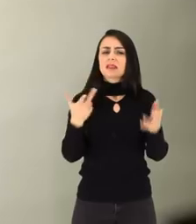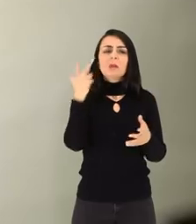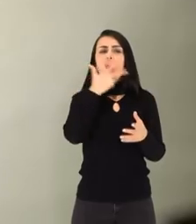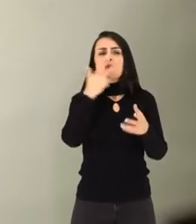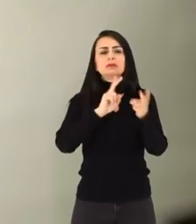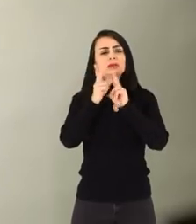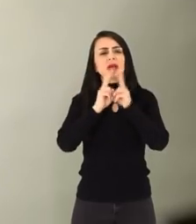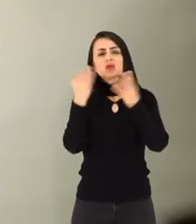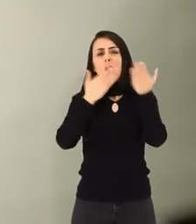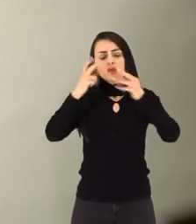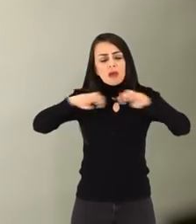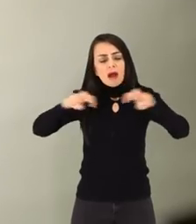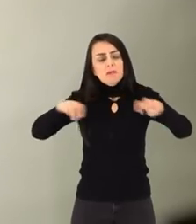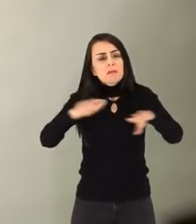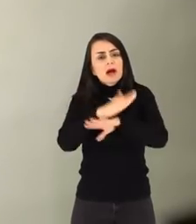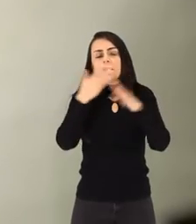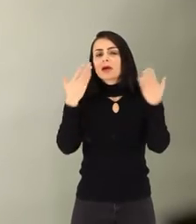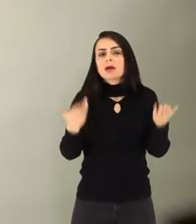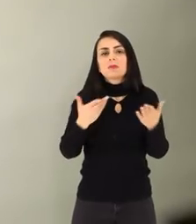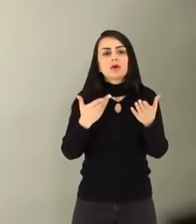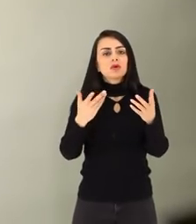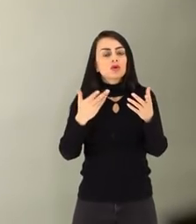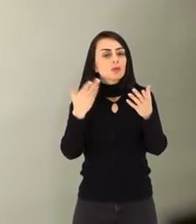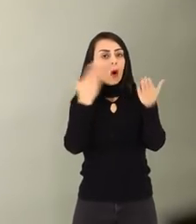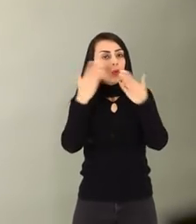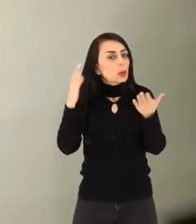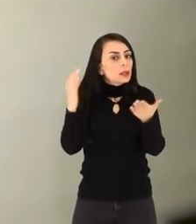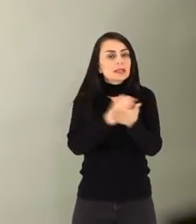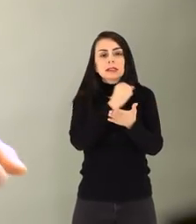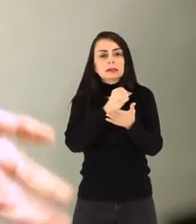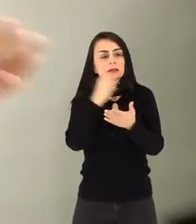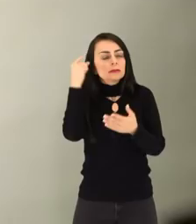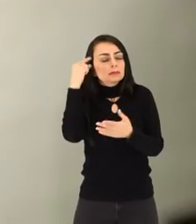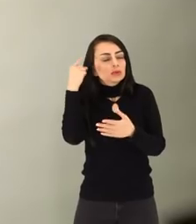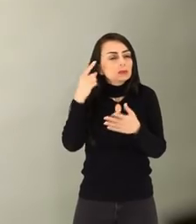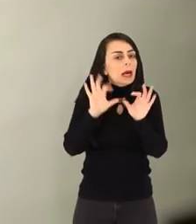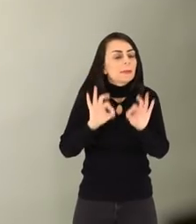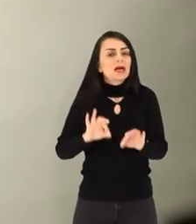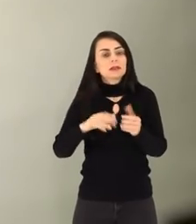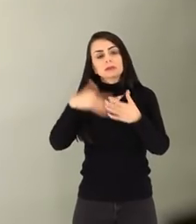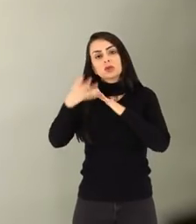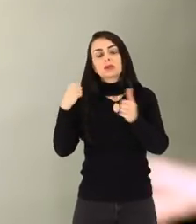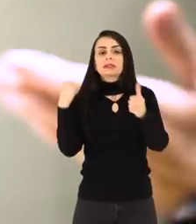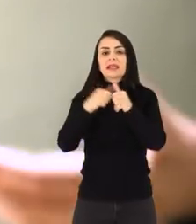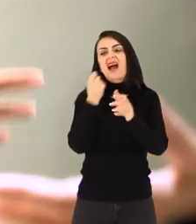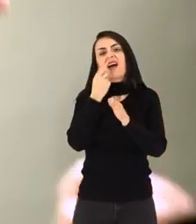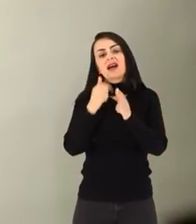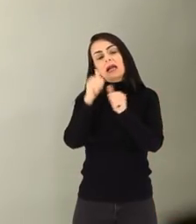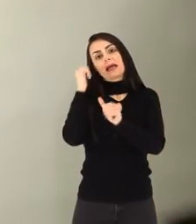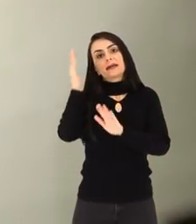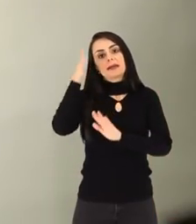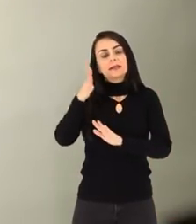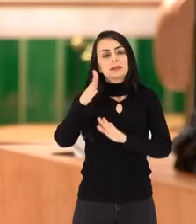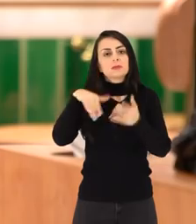konservatuarları araştırıyorum, Müjdat Gezen'i araştırıyorum, nasıl gidebilirim vesaire falan. Sonra bir Ankara'ya dönüşüm oldu. Derken ben dil